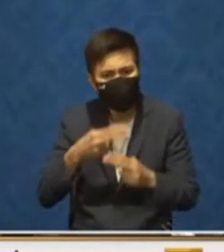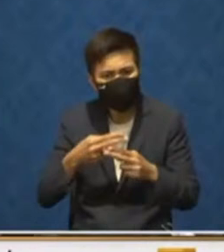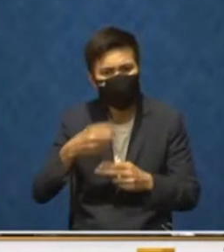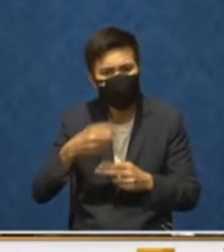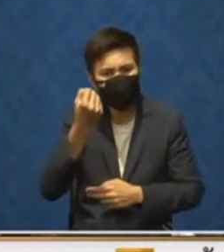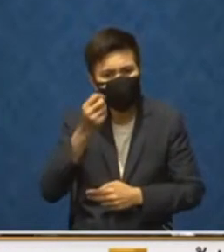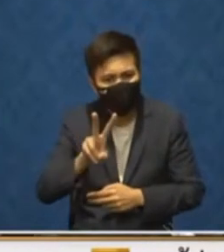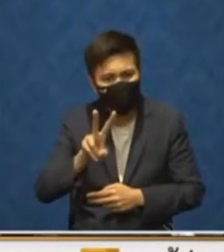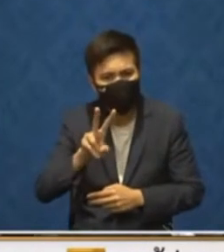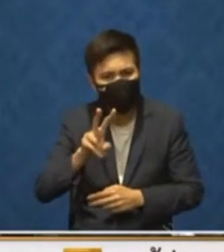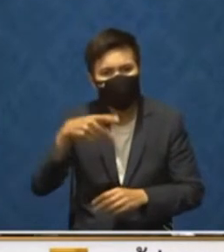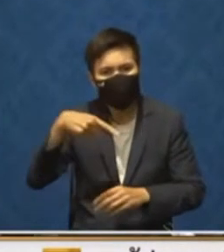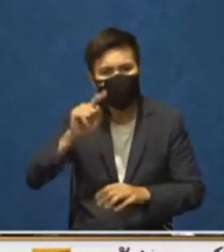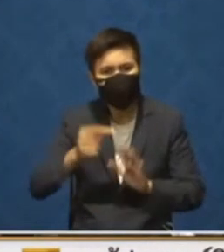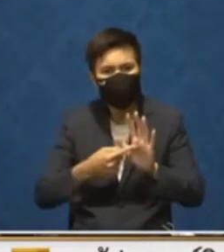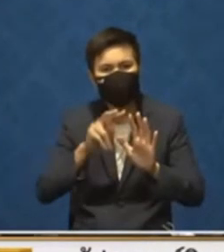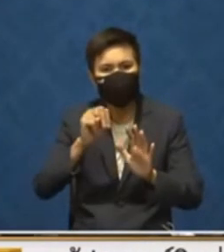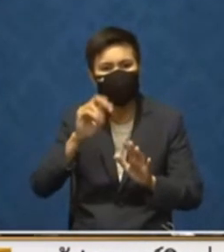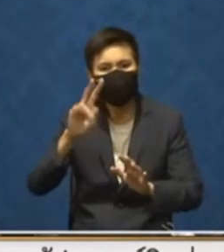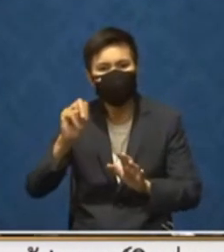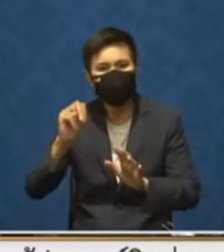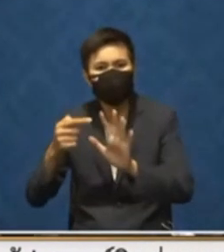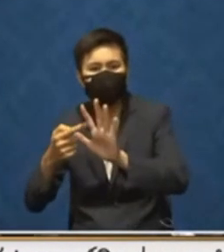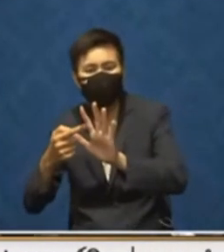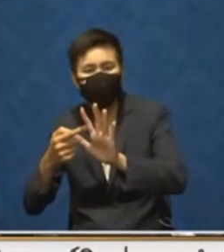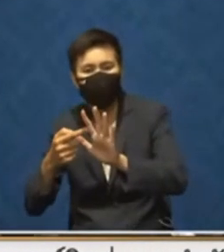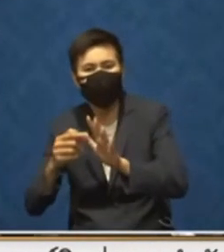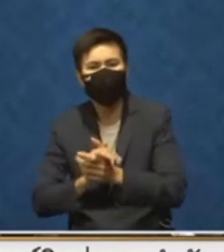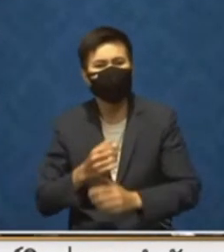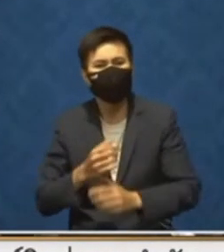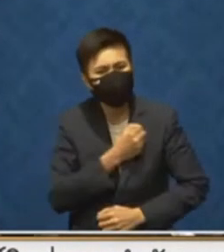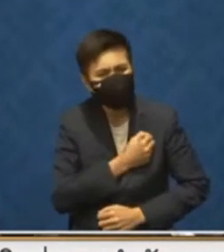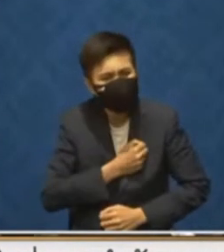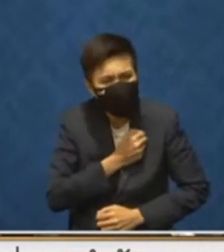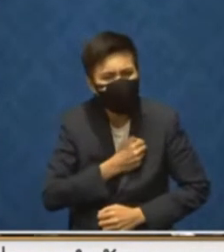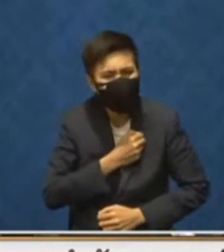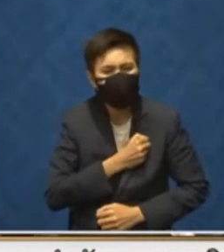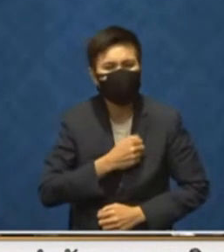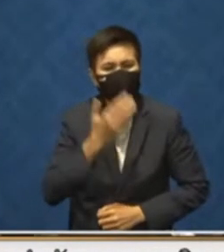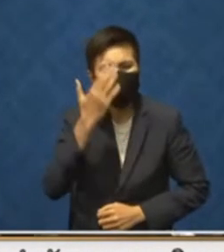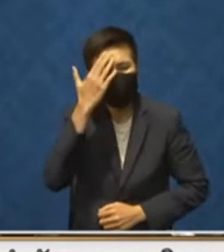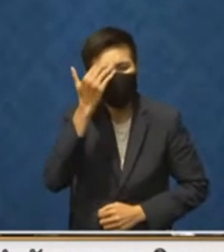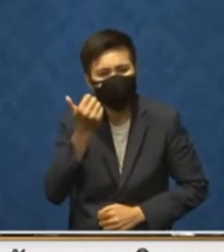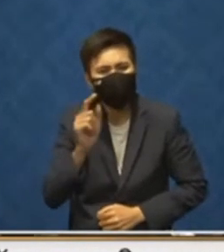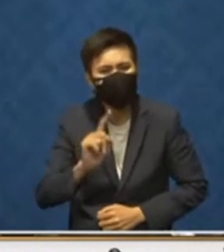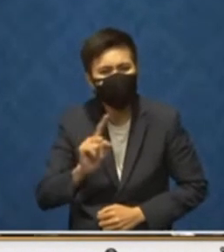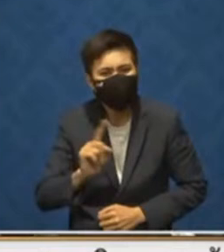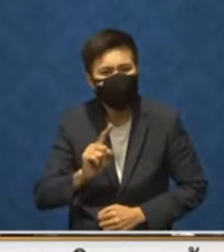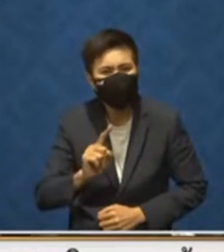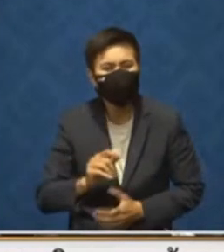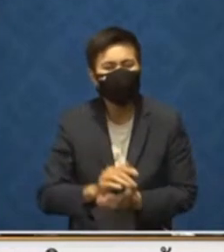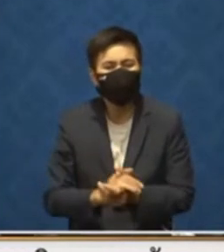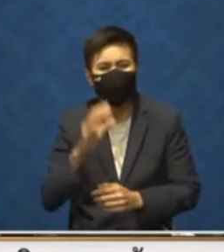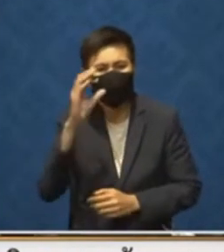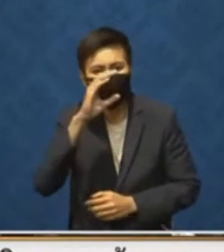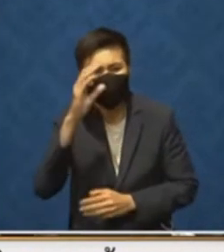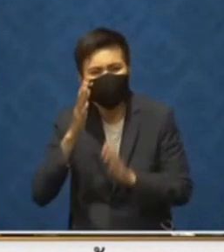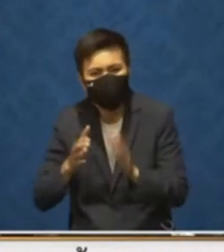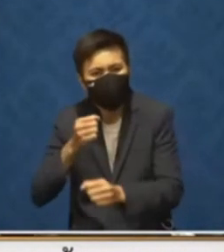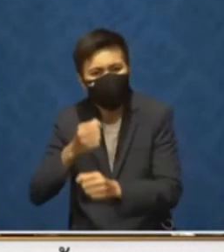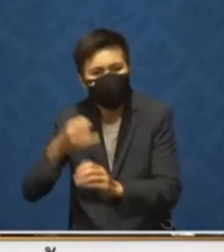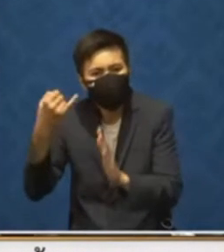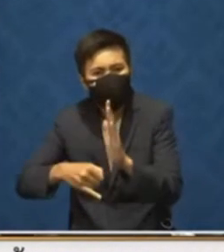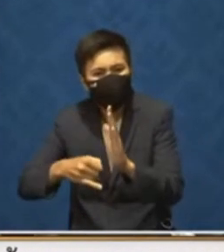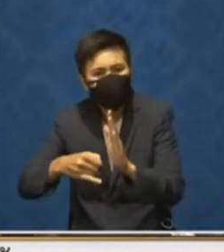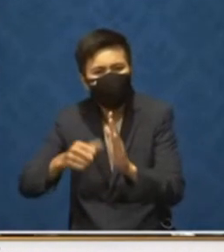ไทยหรือพวกเขาก็เสียใจที่สุดที่คนเขาทำมาเสียชีวิตอย่างนี้โดยไม่สามารถจะเอาตัวผู้กระทำผิดได้ผมไม่ไม่ได้